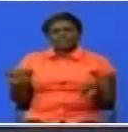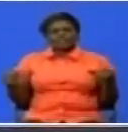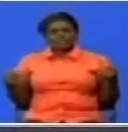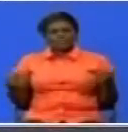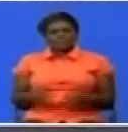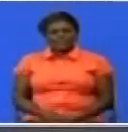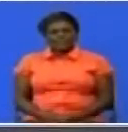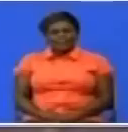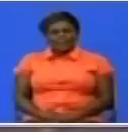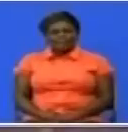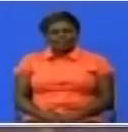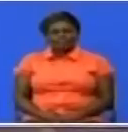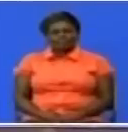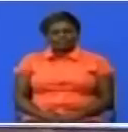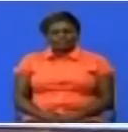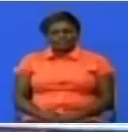News.